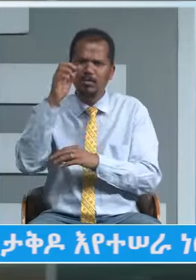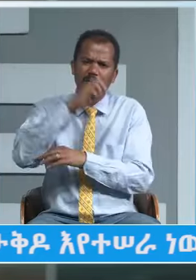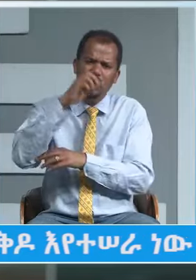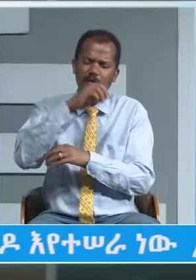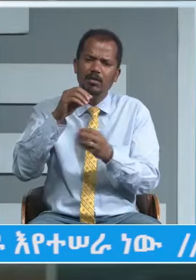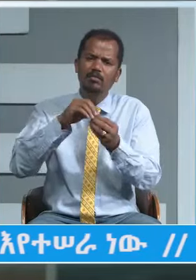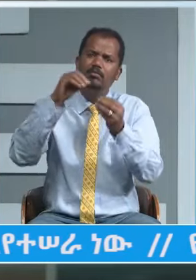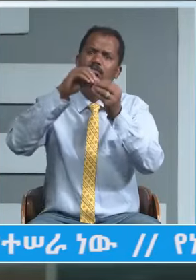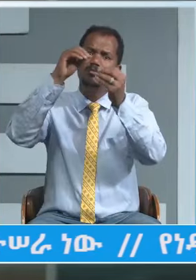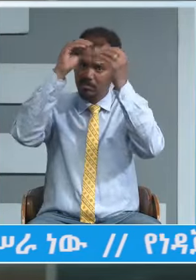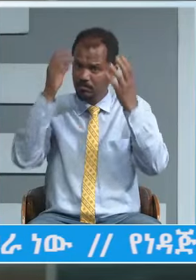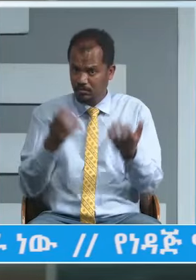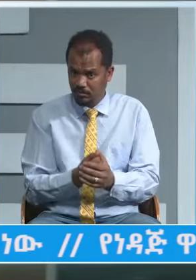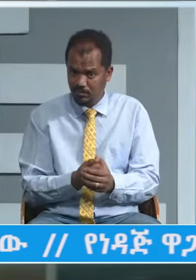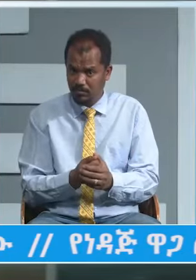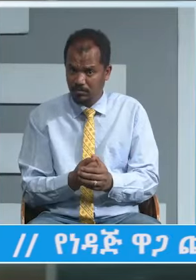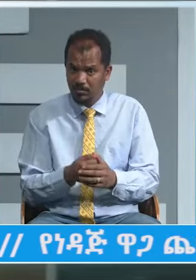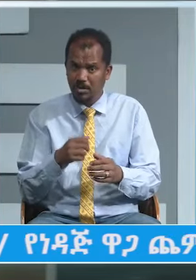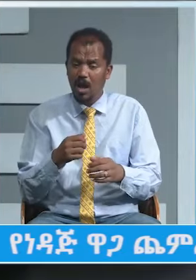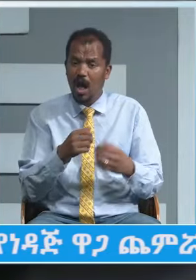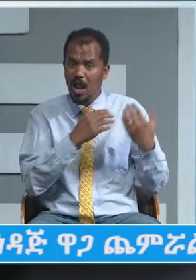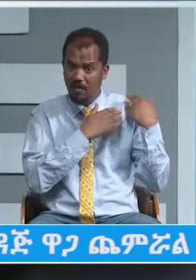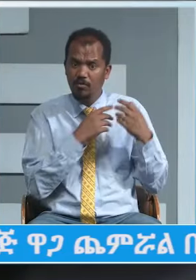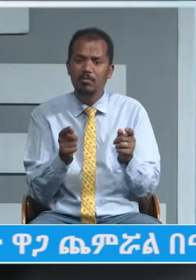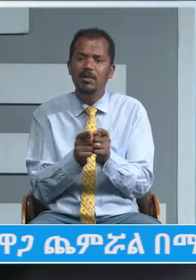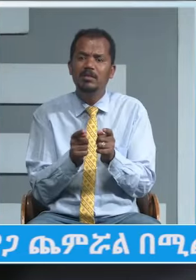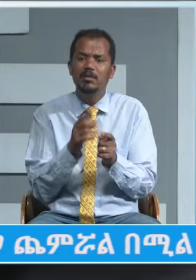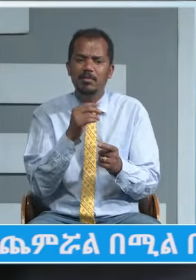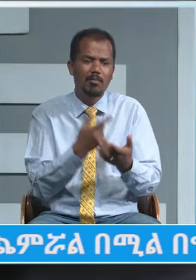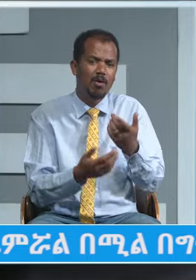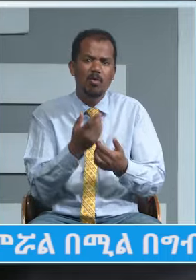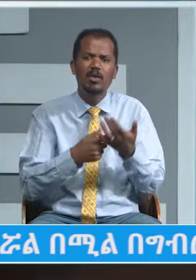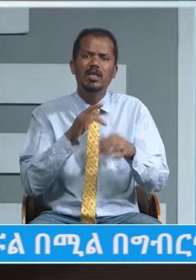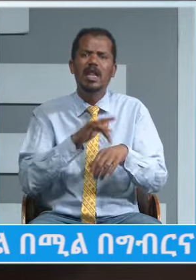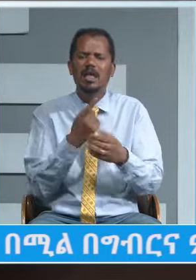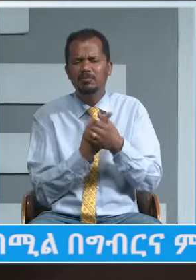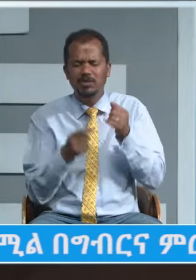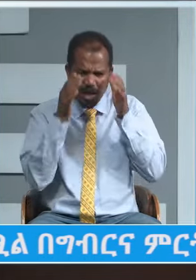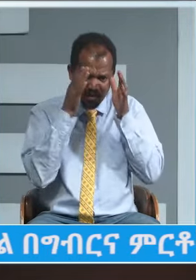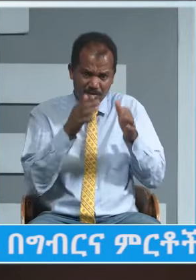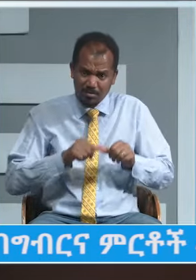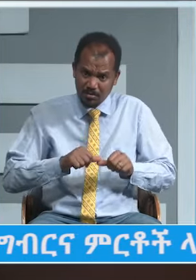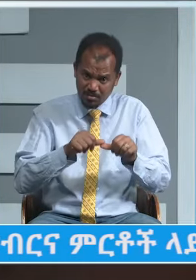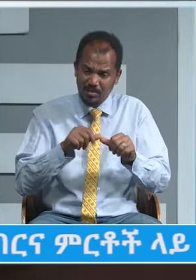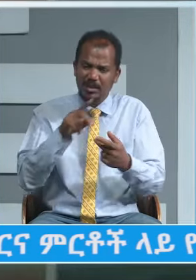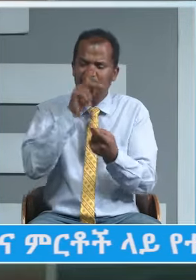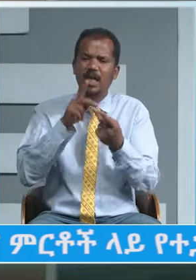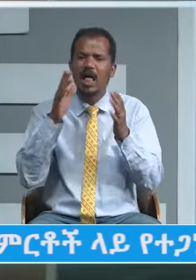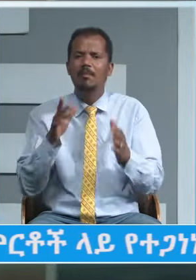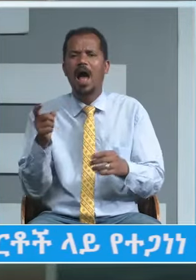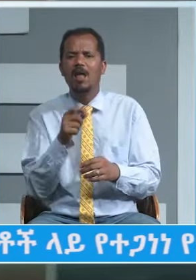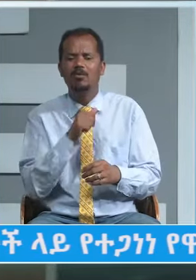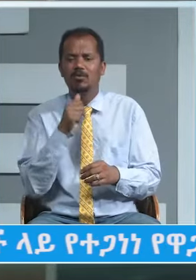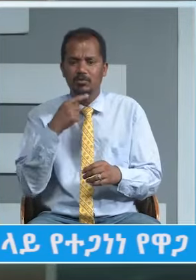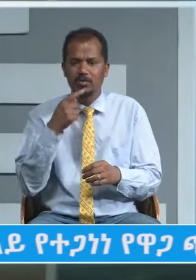ቁጥር ከቀን ወደ ቀን እያሻቀበ መምጣቱን አስገንዝበዋል። ዳይሬክተሩ በስብሰባና በውይይት ላይ ብቻ አተኩረን የምንቀጥል ከሆነ